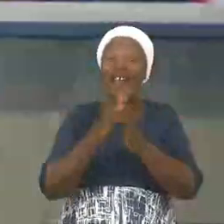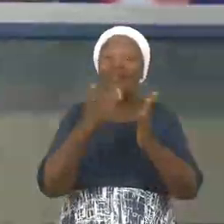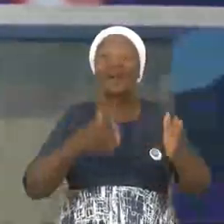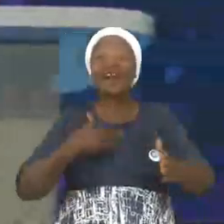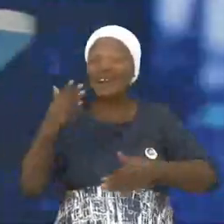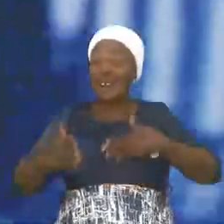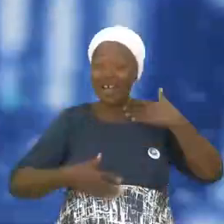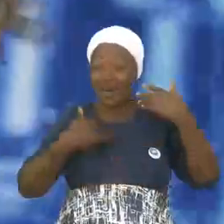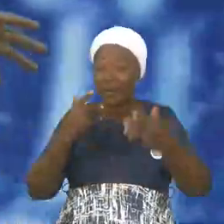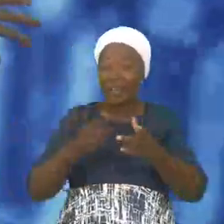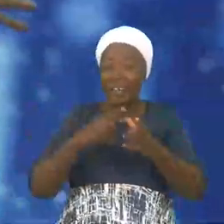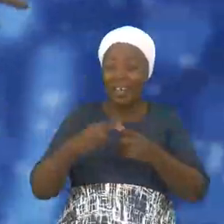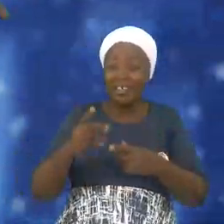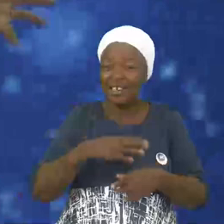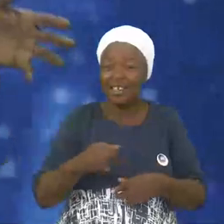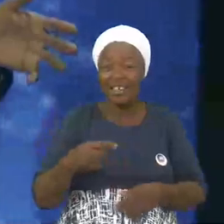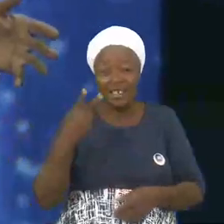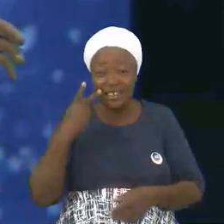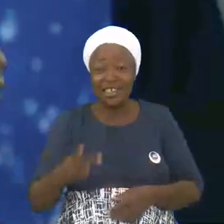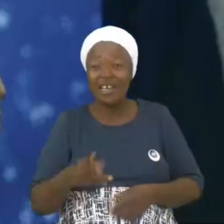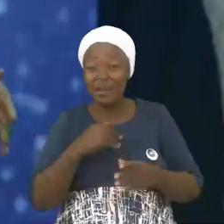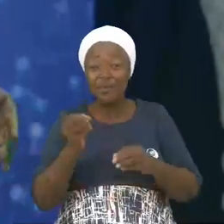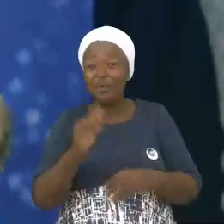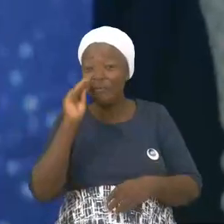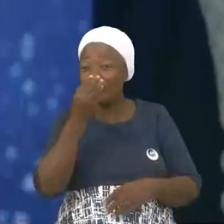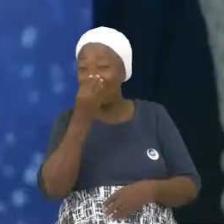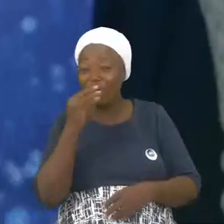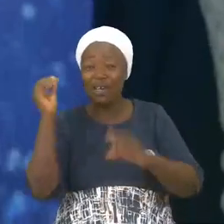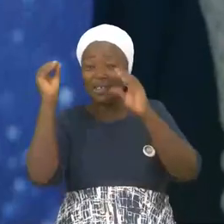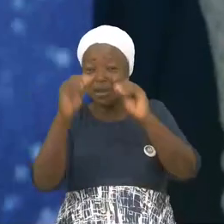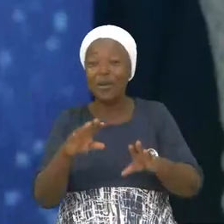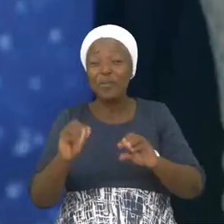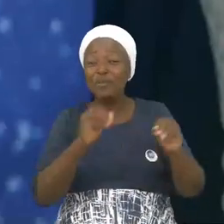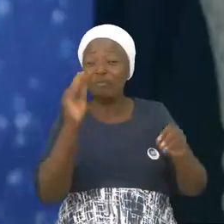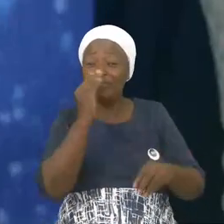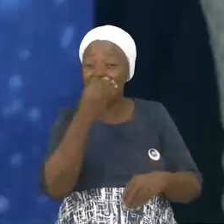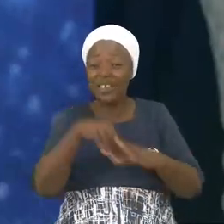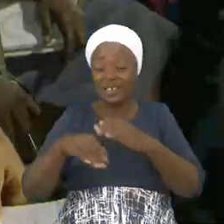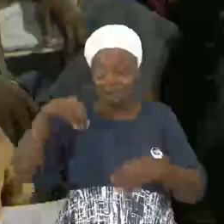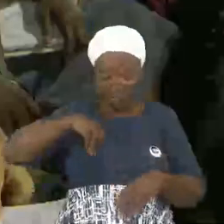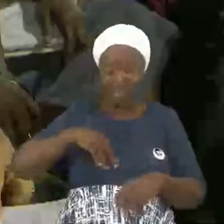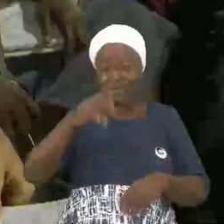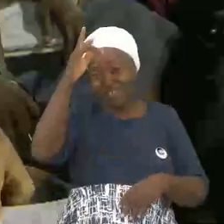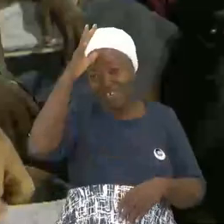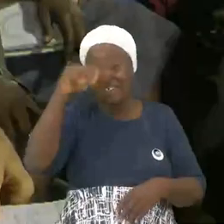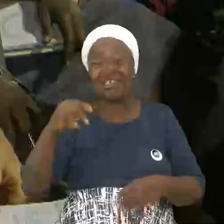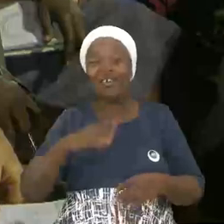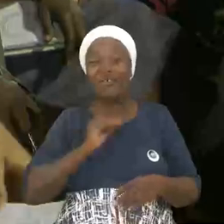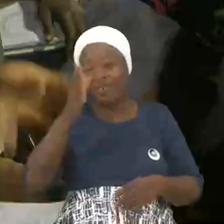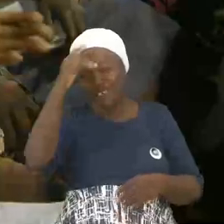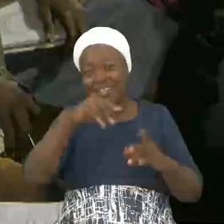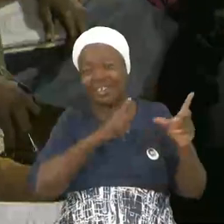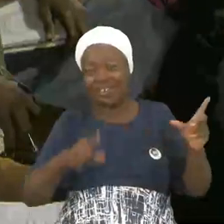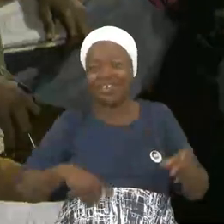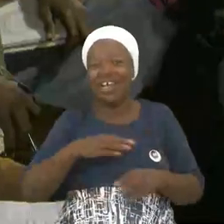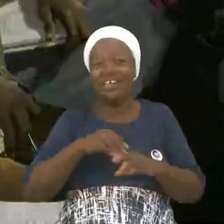ceux-là, ils ont acclamé, ils se réjouissaient. Ils ont lancé des fleurs sur moi. Ils ont mis des